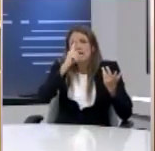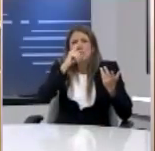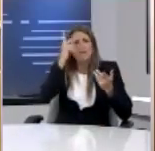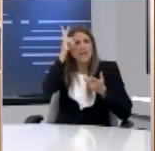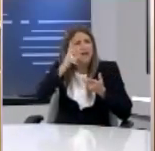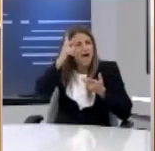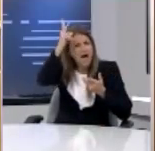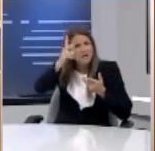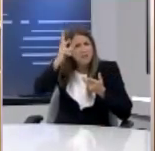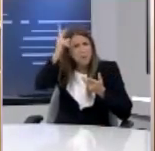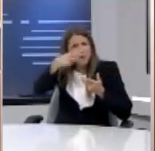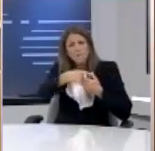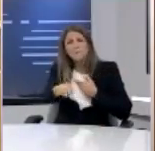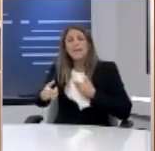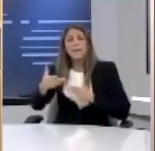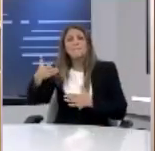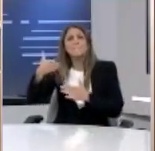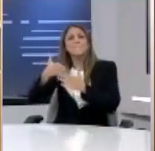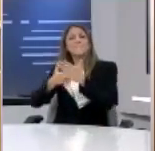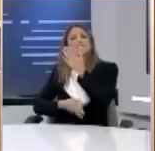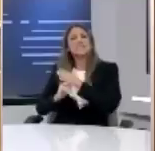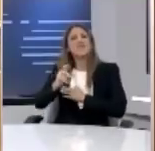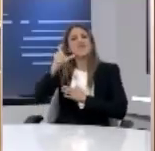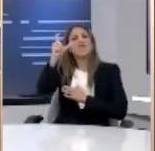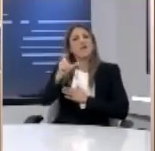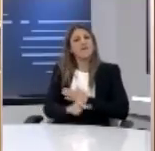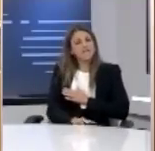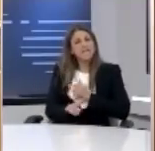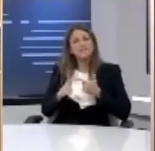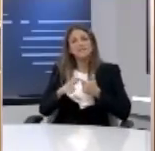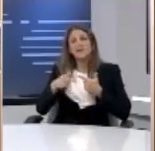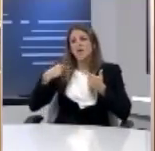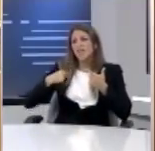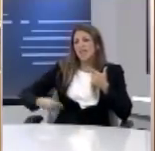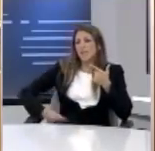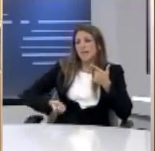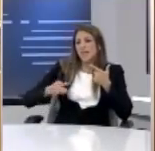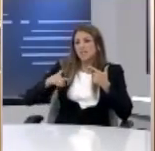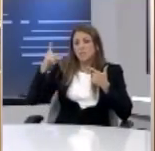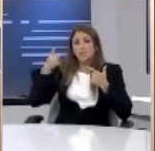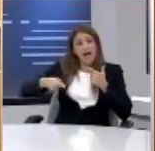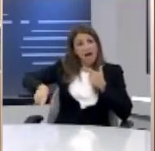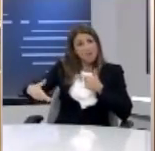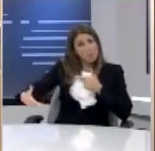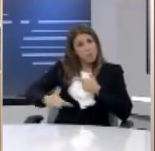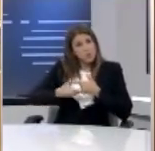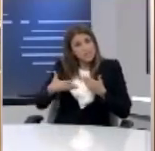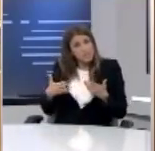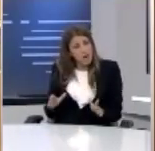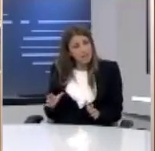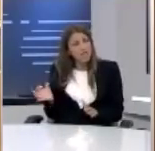δήμαρχοι και πολιτευτές της Νέας Δημοκρατίας, τα έχετε προτείνει κατά καιρούς σε τηλεοπτικούς σταθμούς και σε δημόσιες